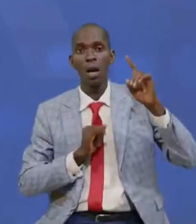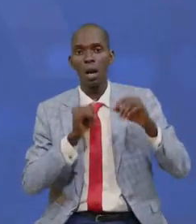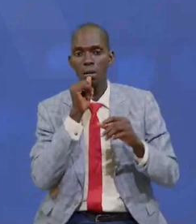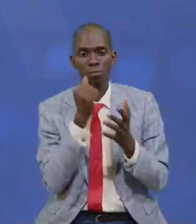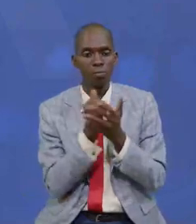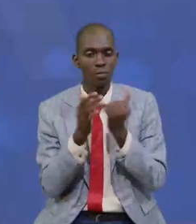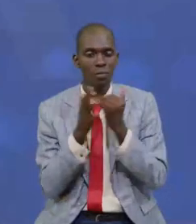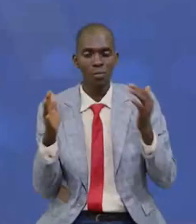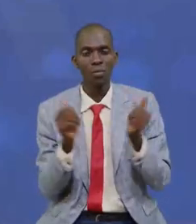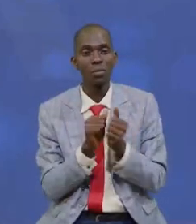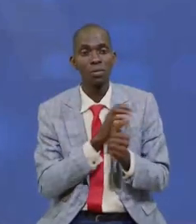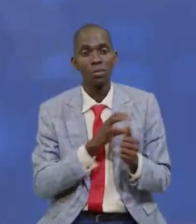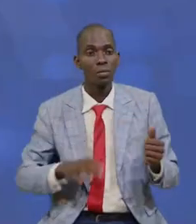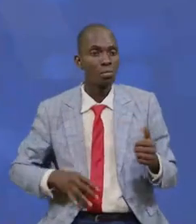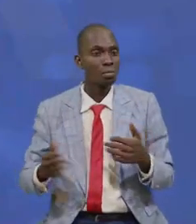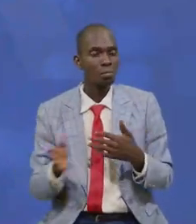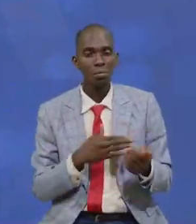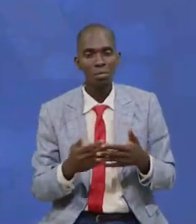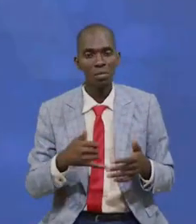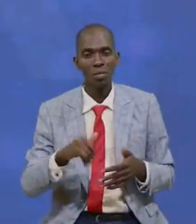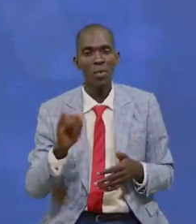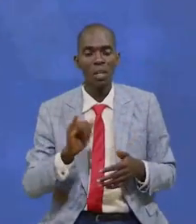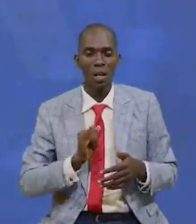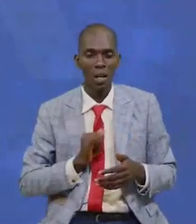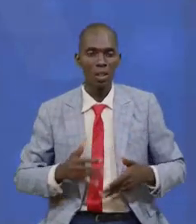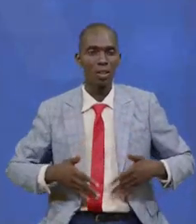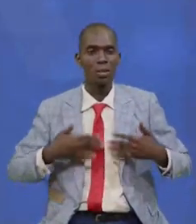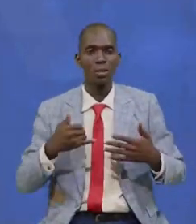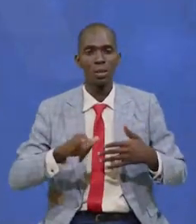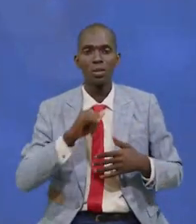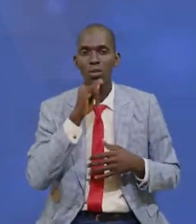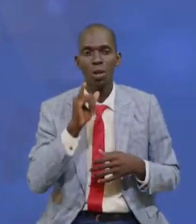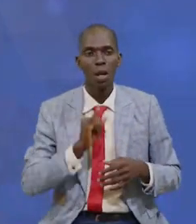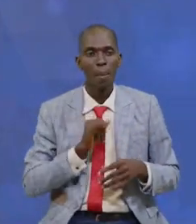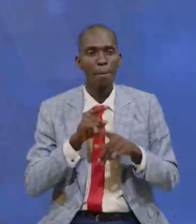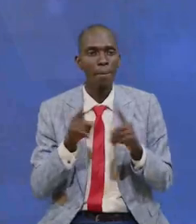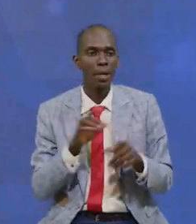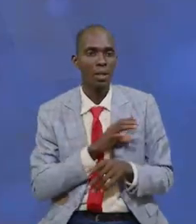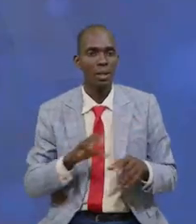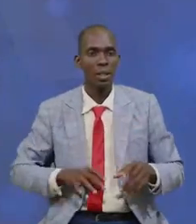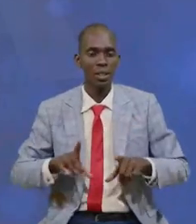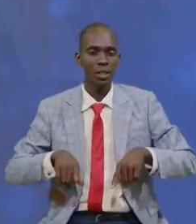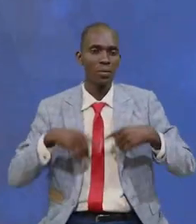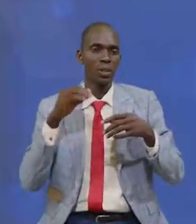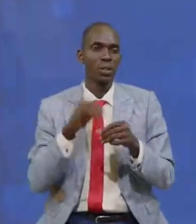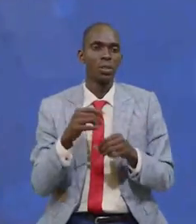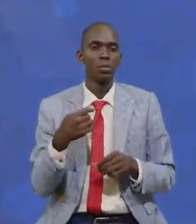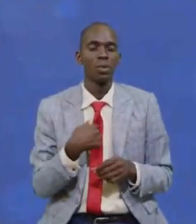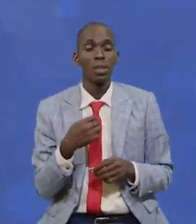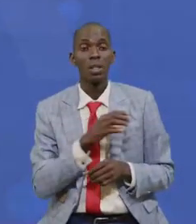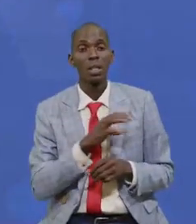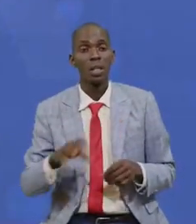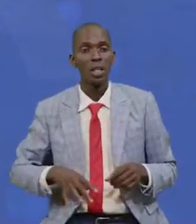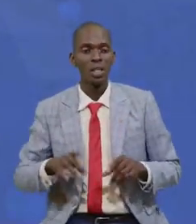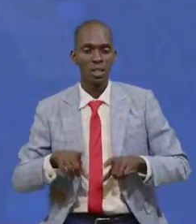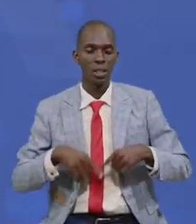Christ, et si je vis, ce n'est plus moi qui vis, c'est Christ qui vit en moi. Christ vit